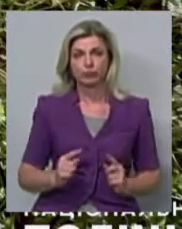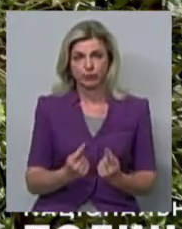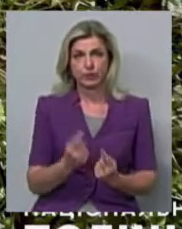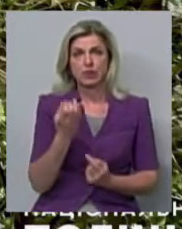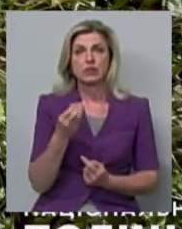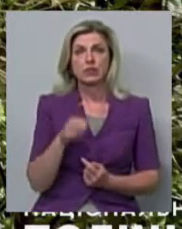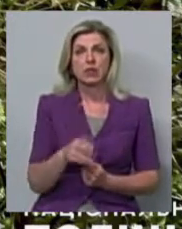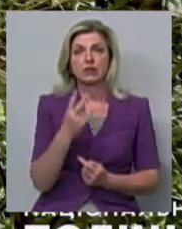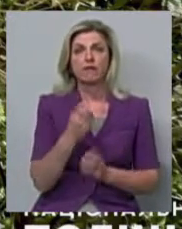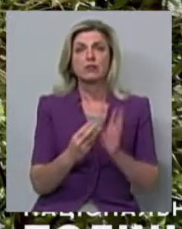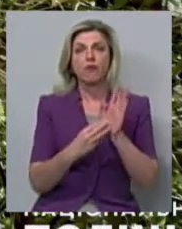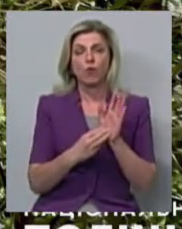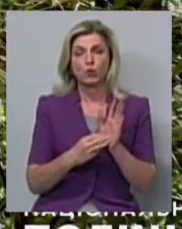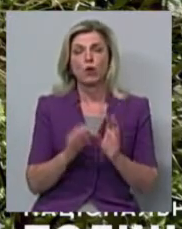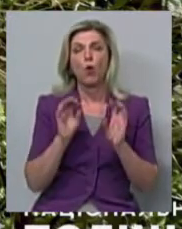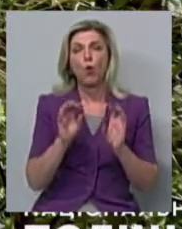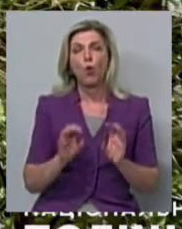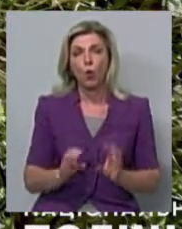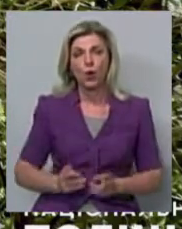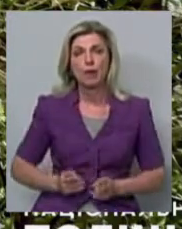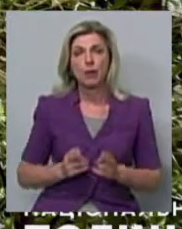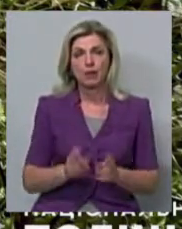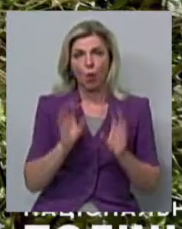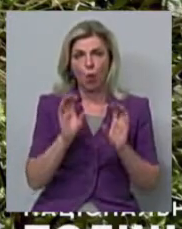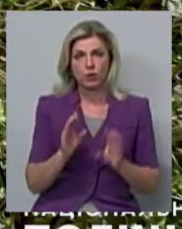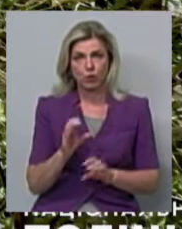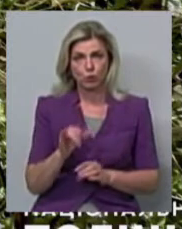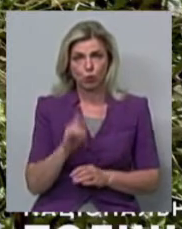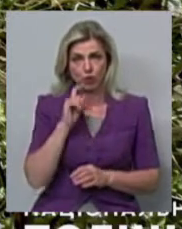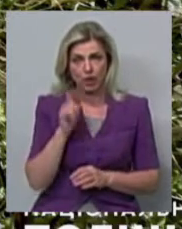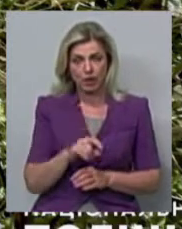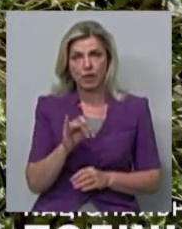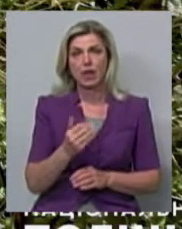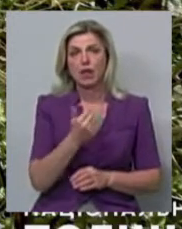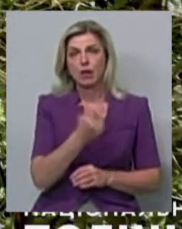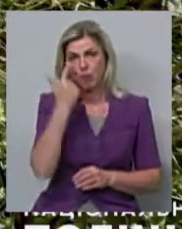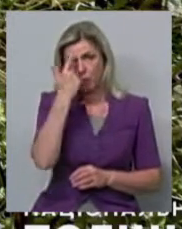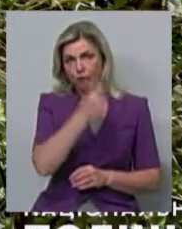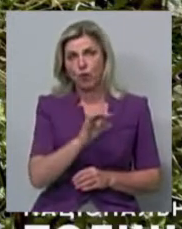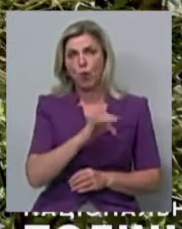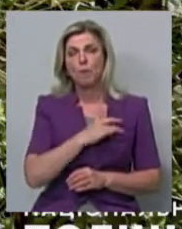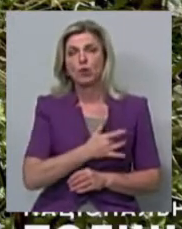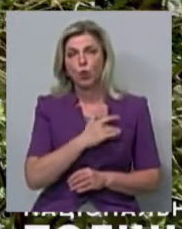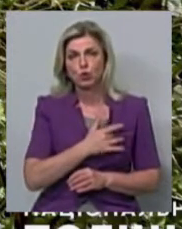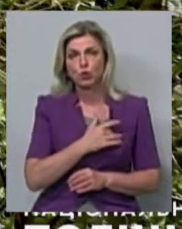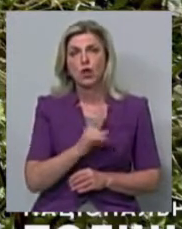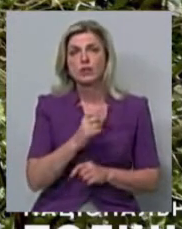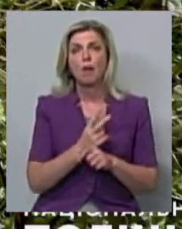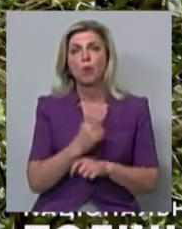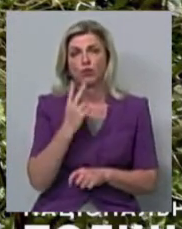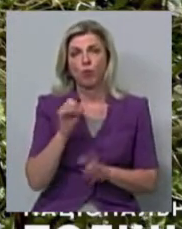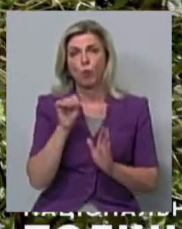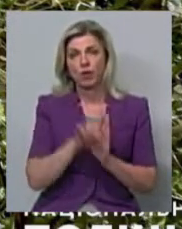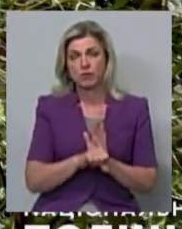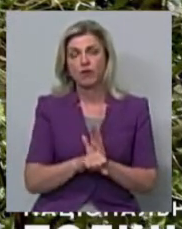статті 208 Кримінально-процесуального кодексу України, а також йому повідомлено про підозру за подвійне вбивство, за